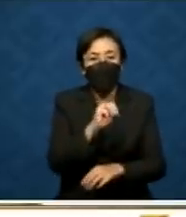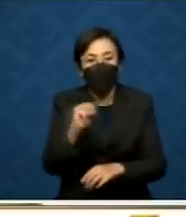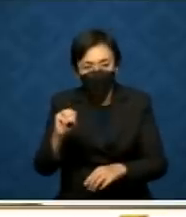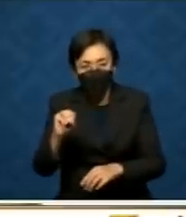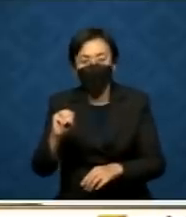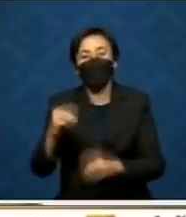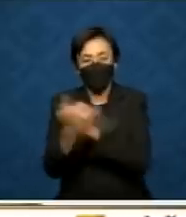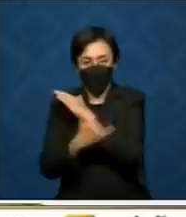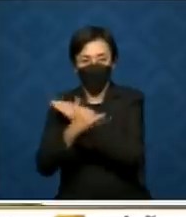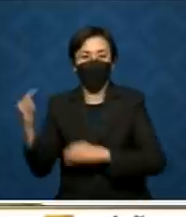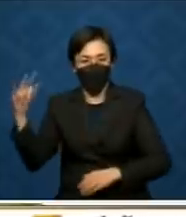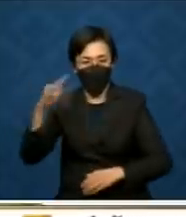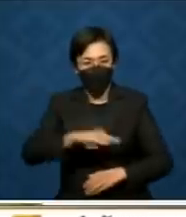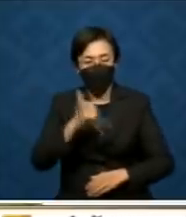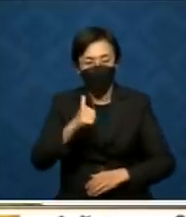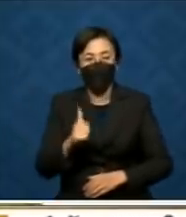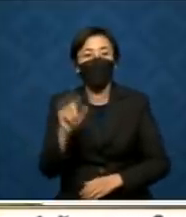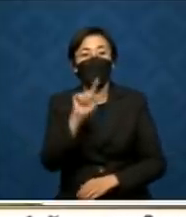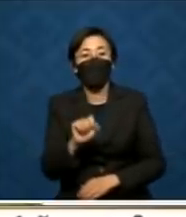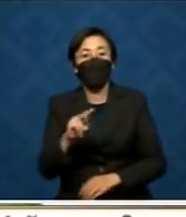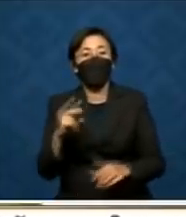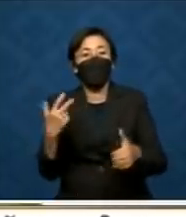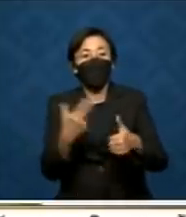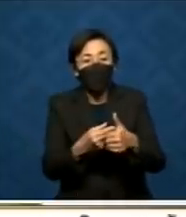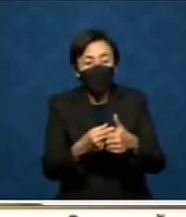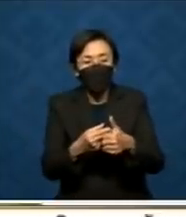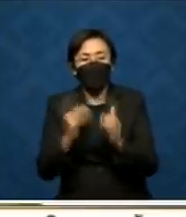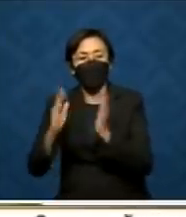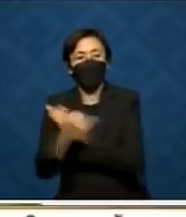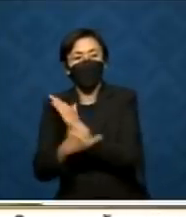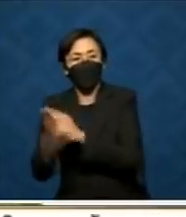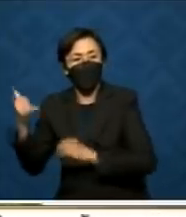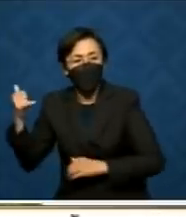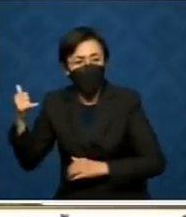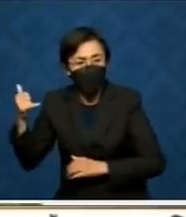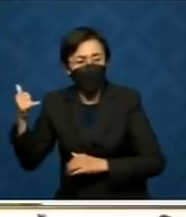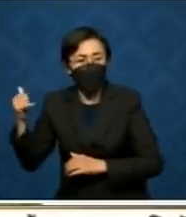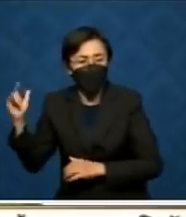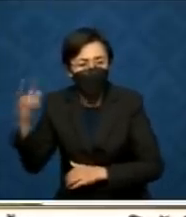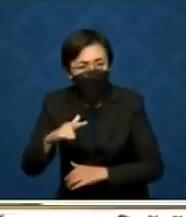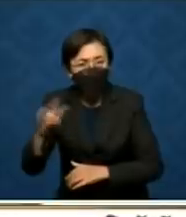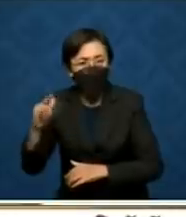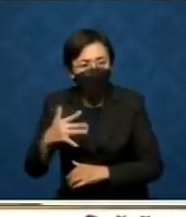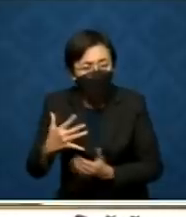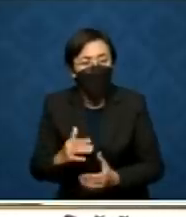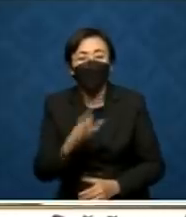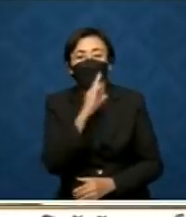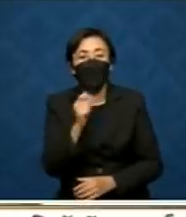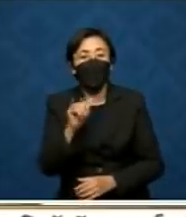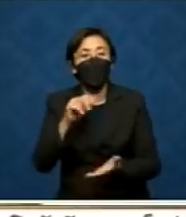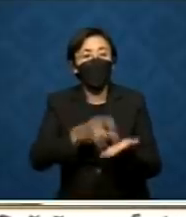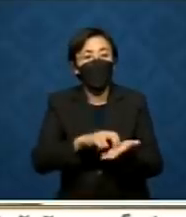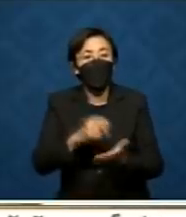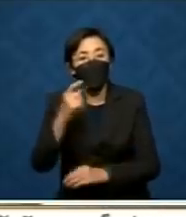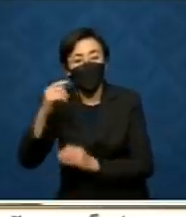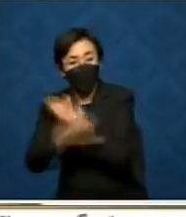มาหมอก็ฉีดชะโดแม็คเขาจะมาไหมคิดแต่ถ้าอย.รับรองฝรั่ง